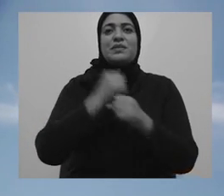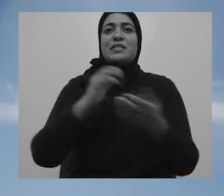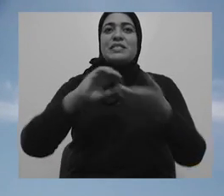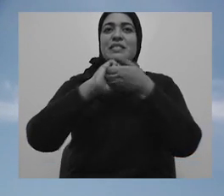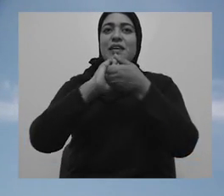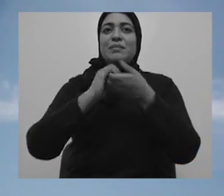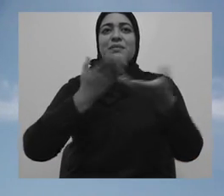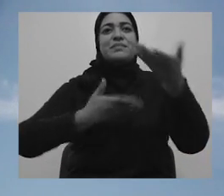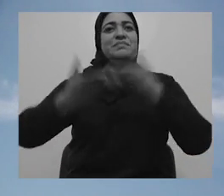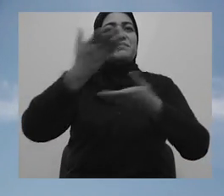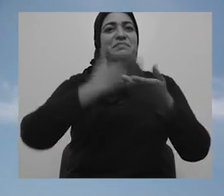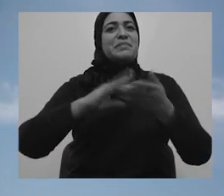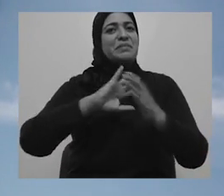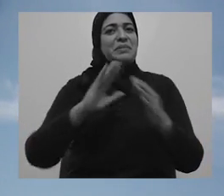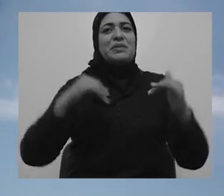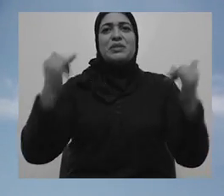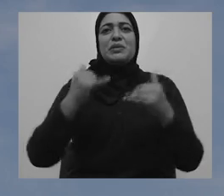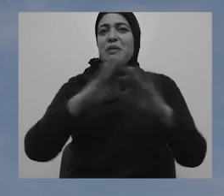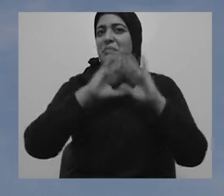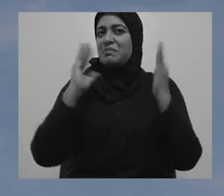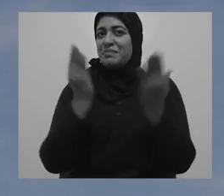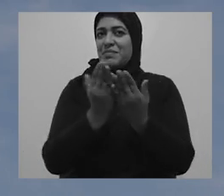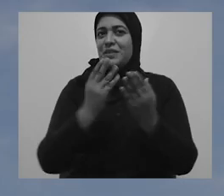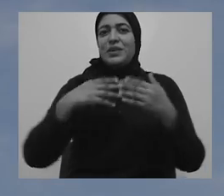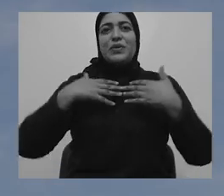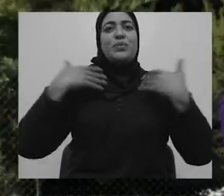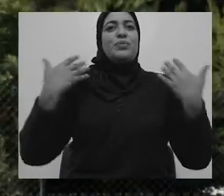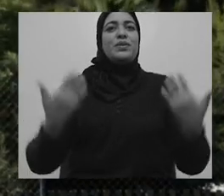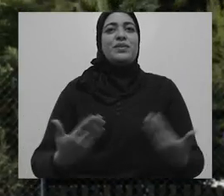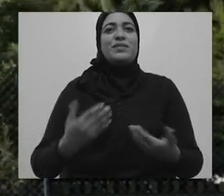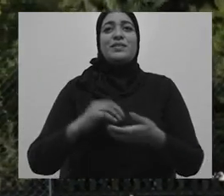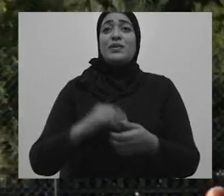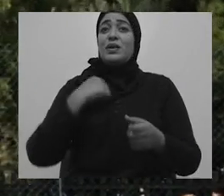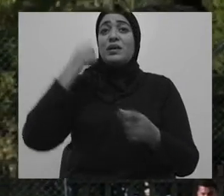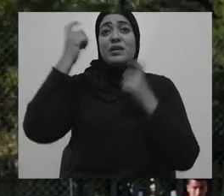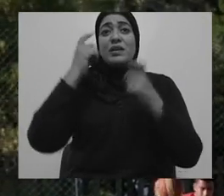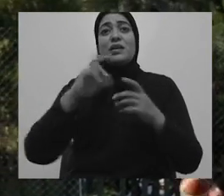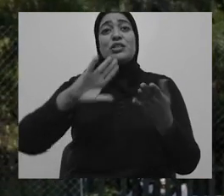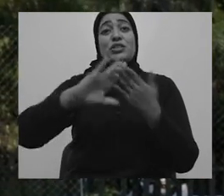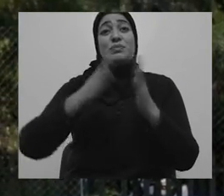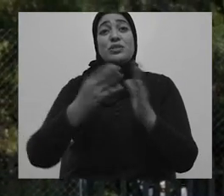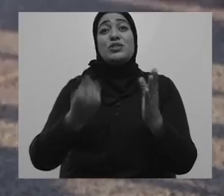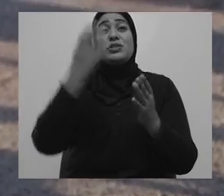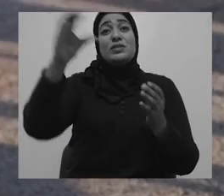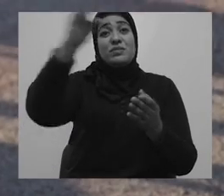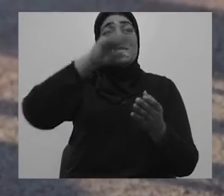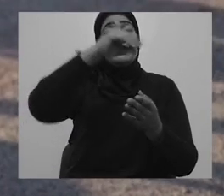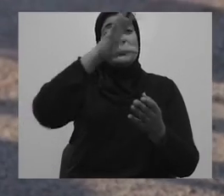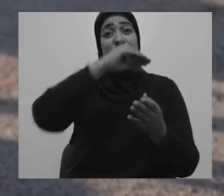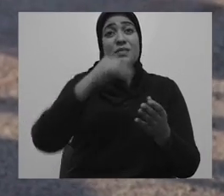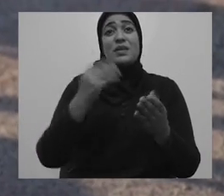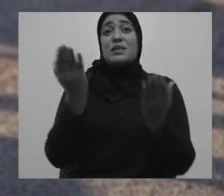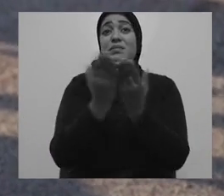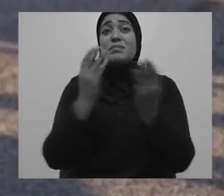Djiloul, par exemple, a pris conscience qu'il était vraiment capable de réaliser pas mal de choses. Ça l'a motivé à avancer dans sa vie, terminer